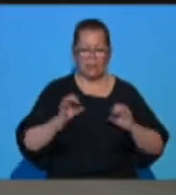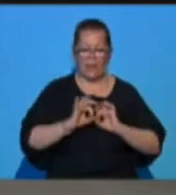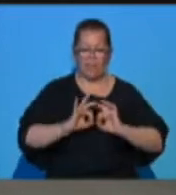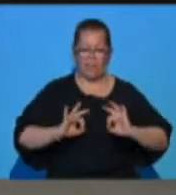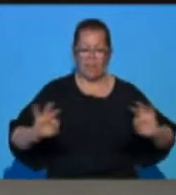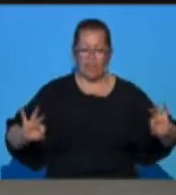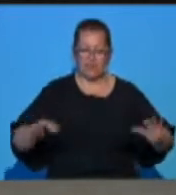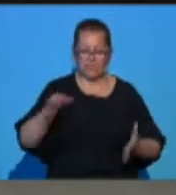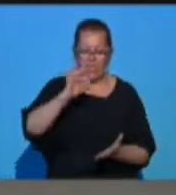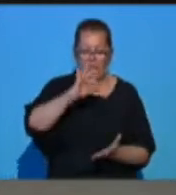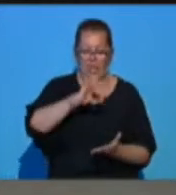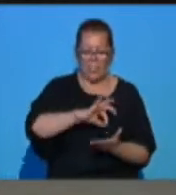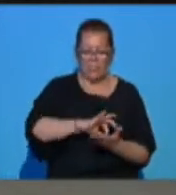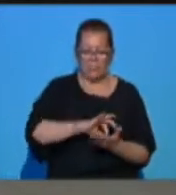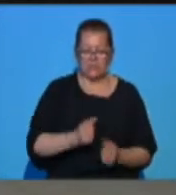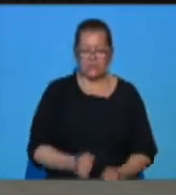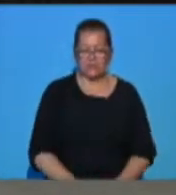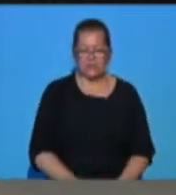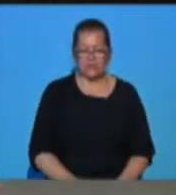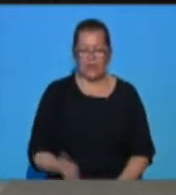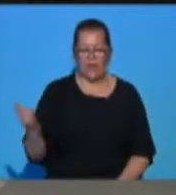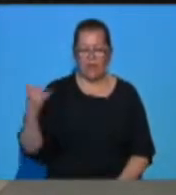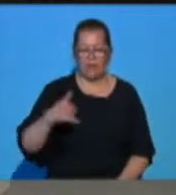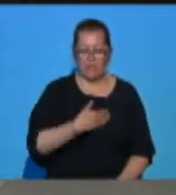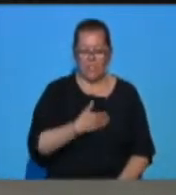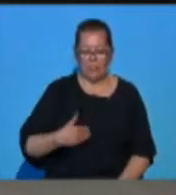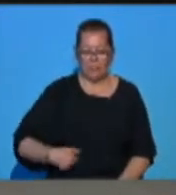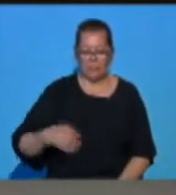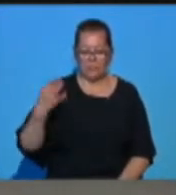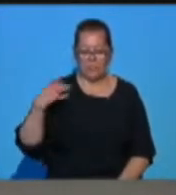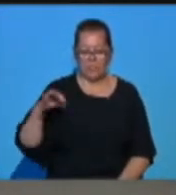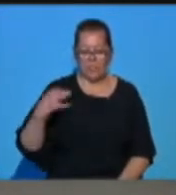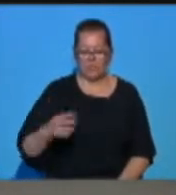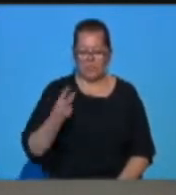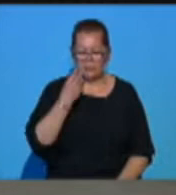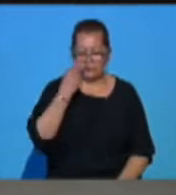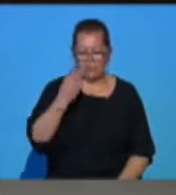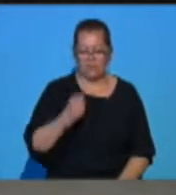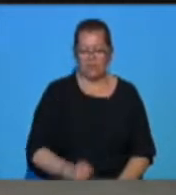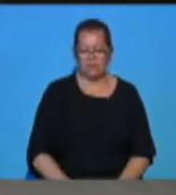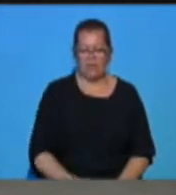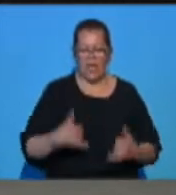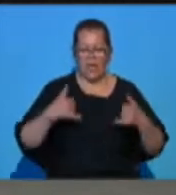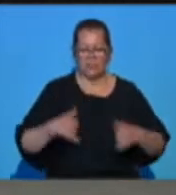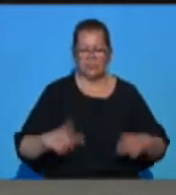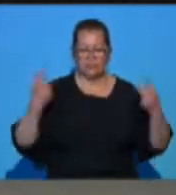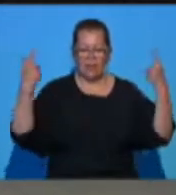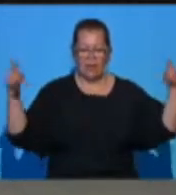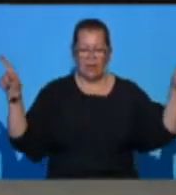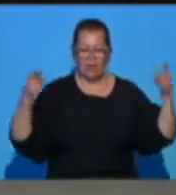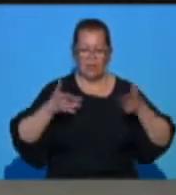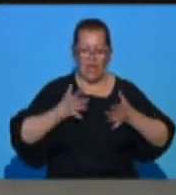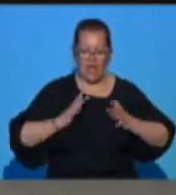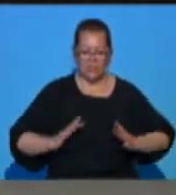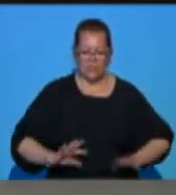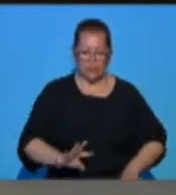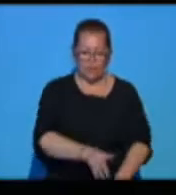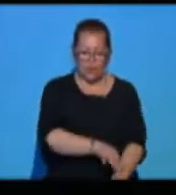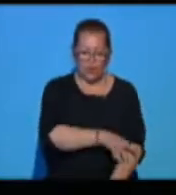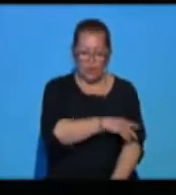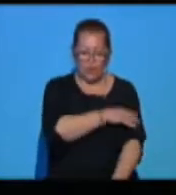care a lipsit. Eu am venit de la București special pentru acest eveniment și aștept cu mare emoție